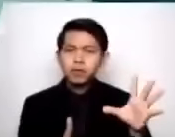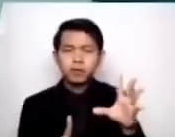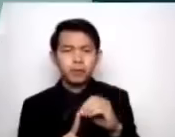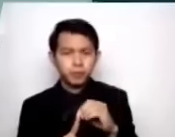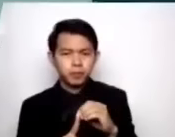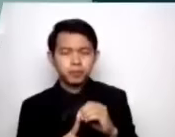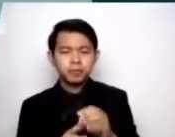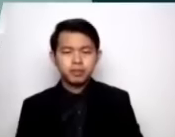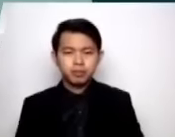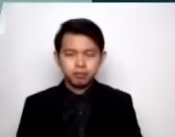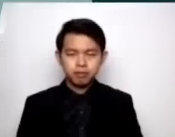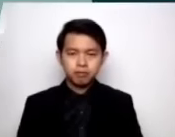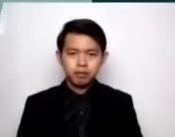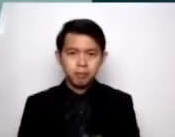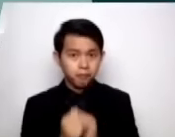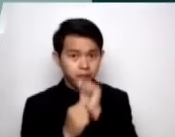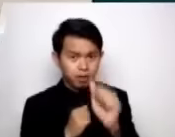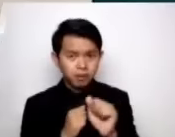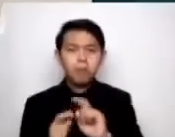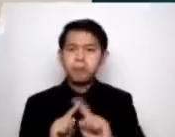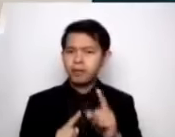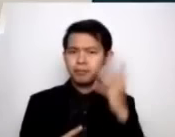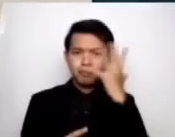sa nagkagandahang beaches.